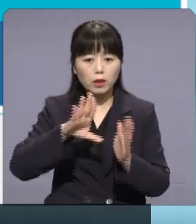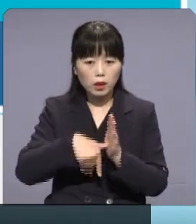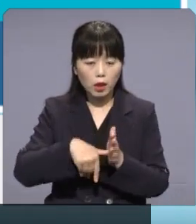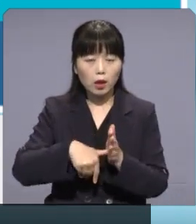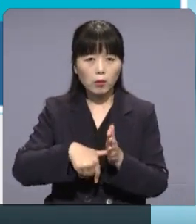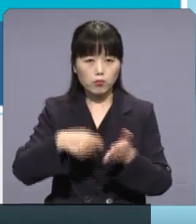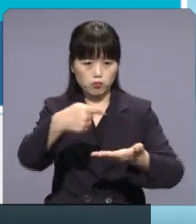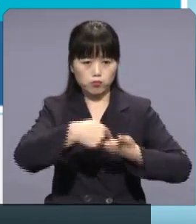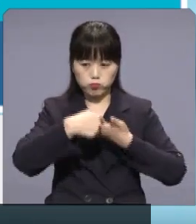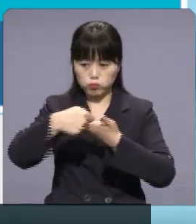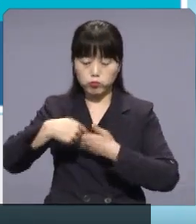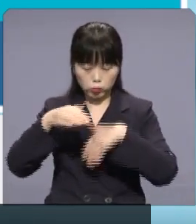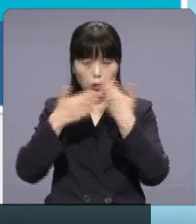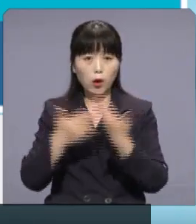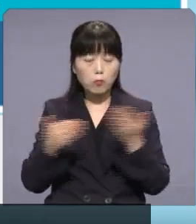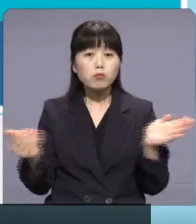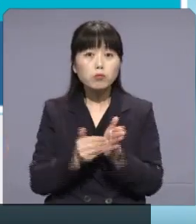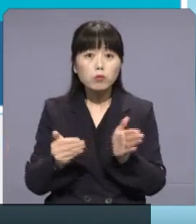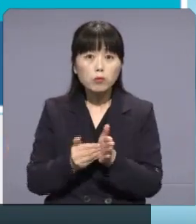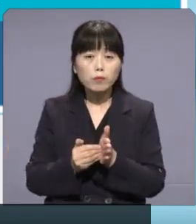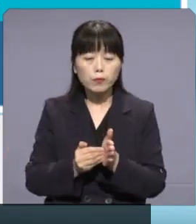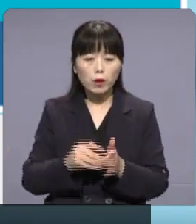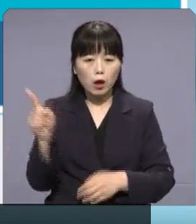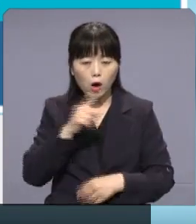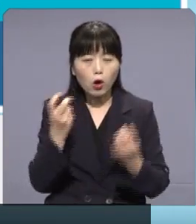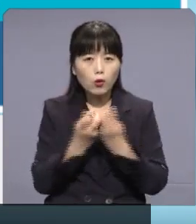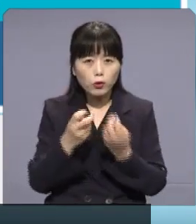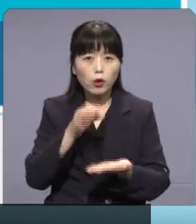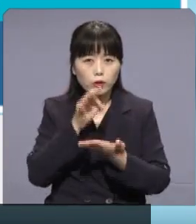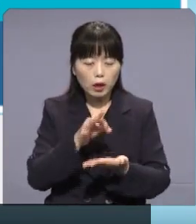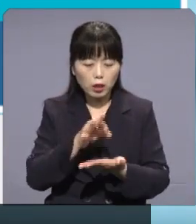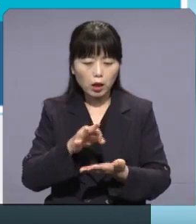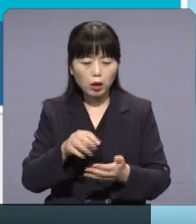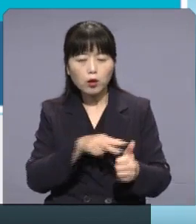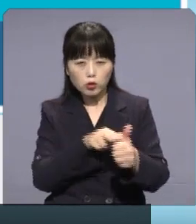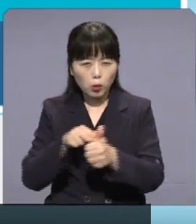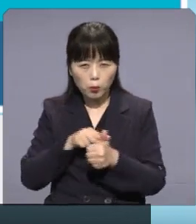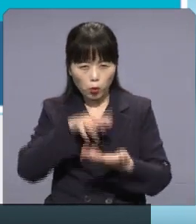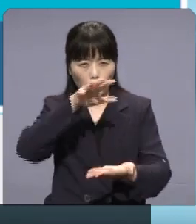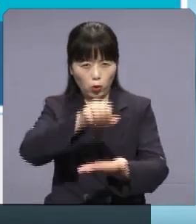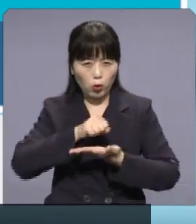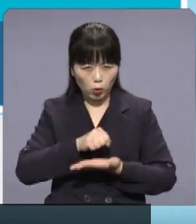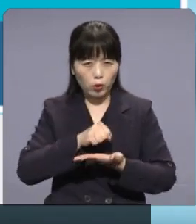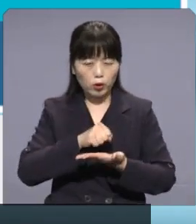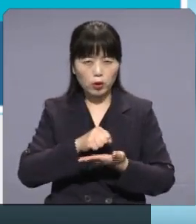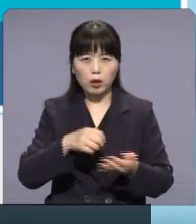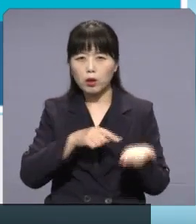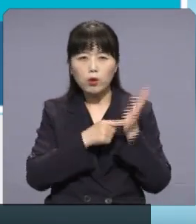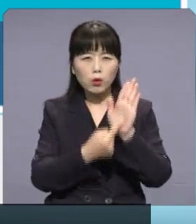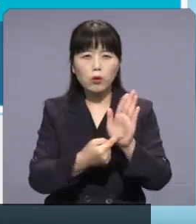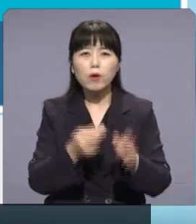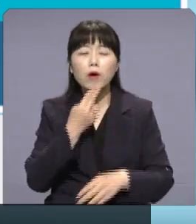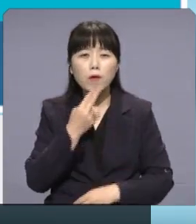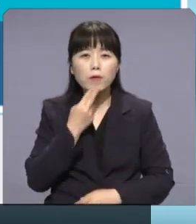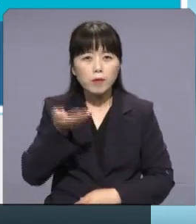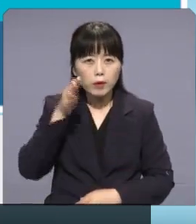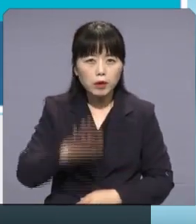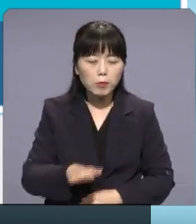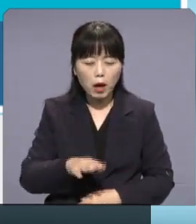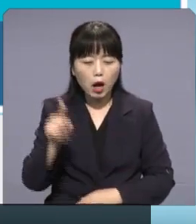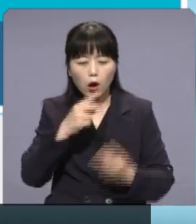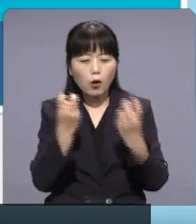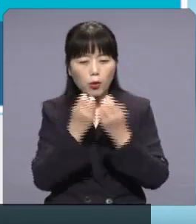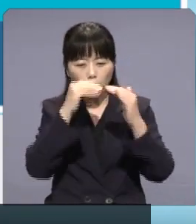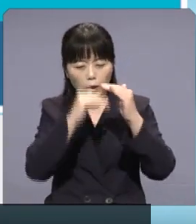다 받았다는 거잖아요. 어떤 자산을 통해가지고 정보를 획득했는지는 정확하게 공개는 안 했을 수도 있겠지만 네.